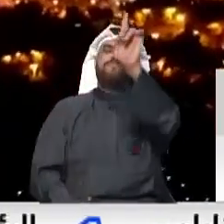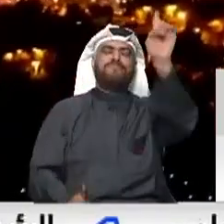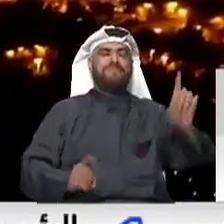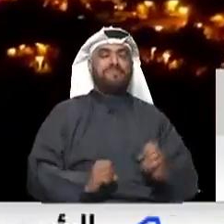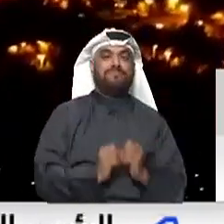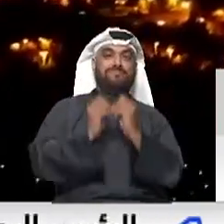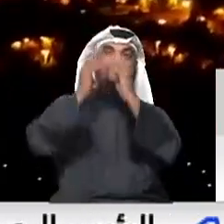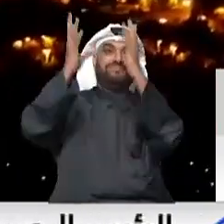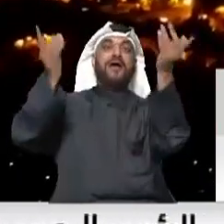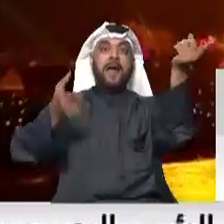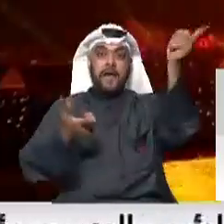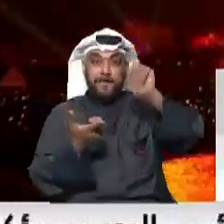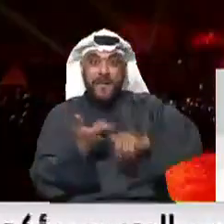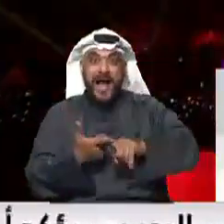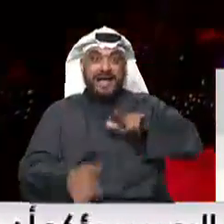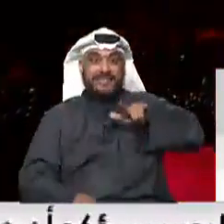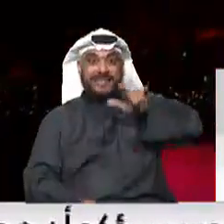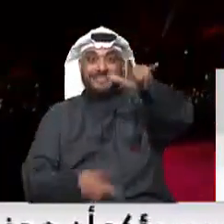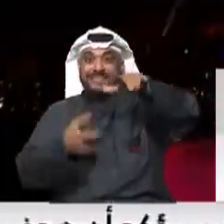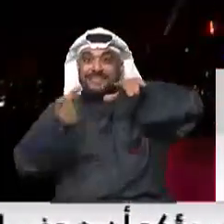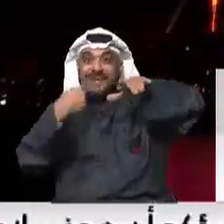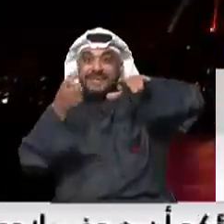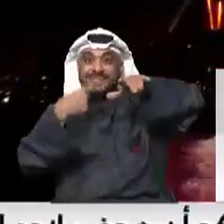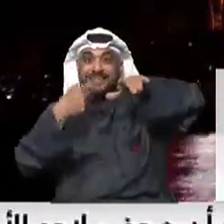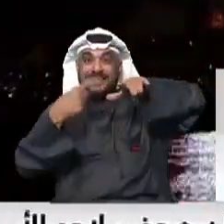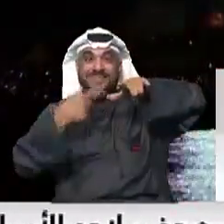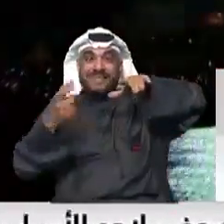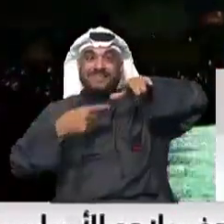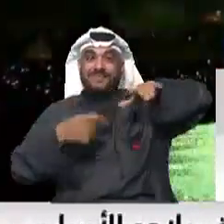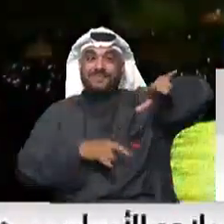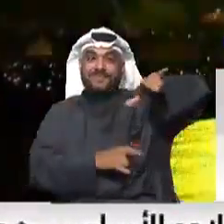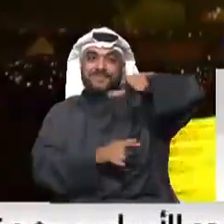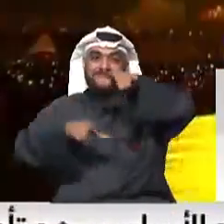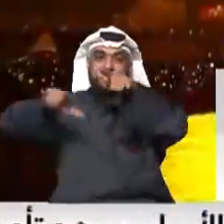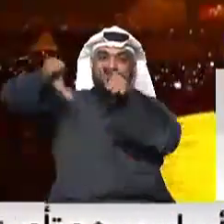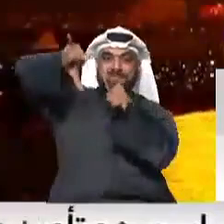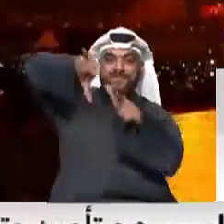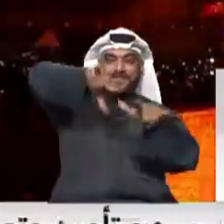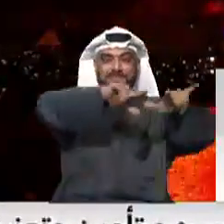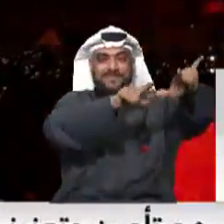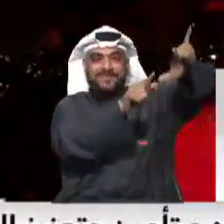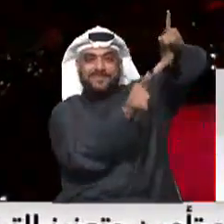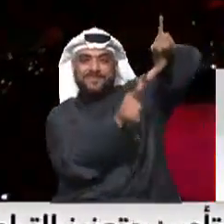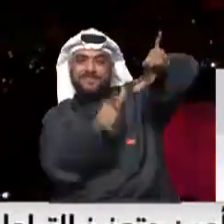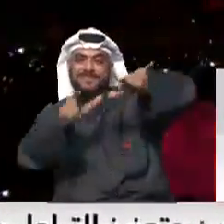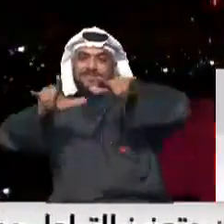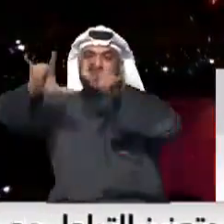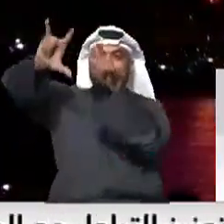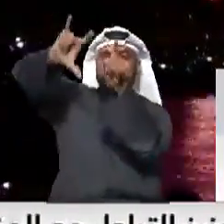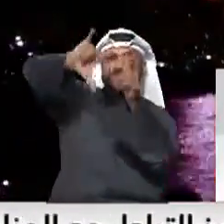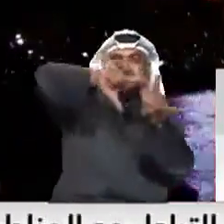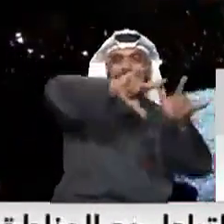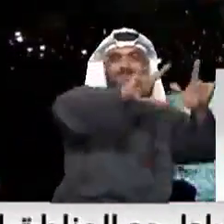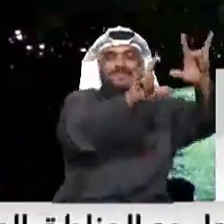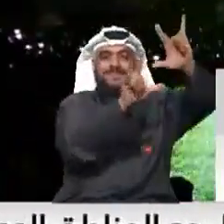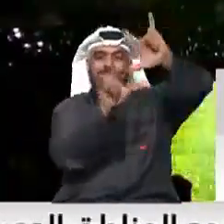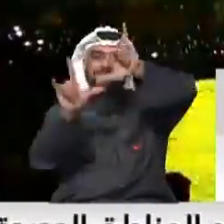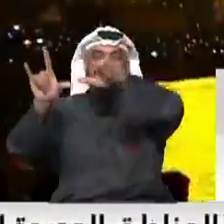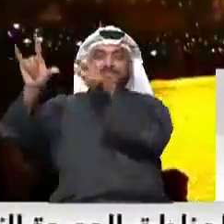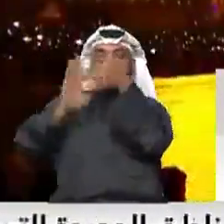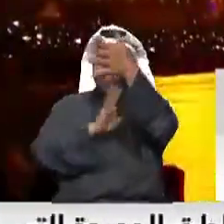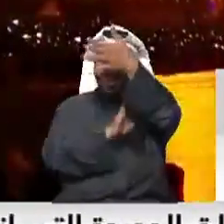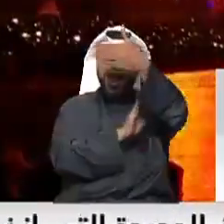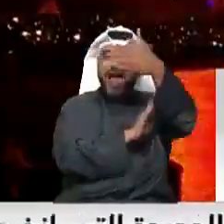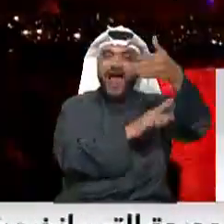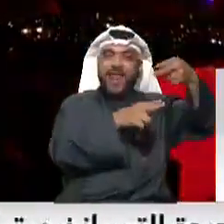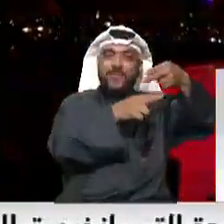حيث شكلت بطريقة مبدعة في سماء رسوما وتصميمات فائقة الدقة لعالم الكويت